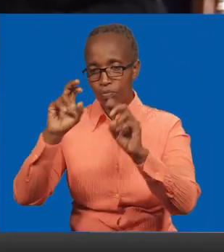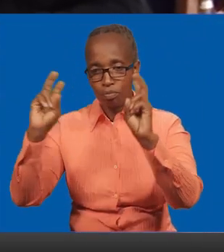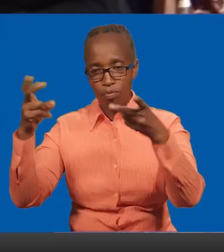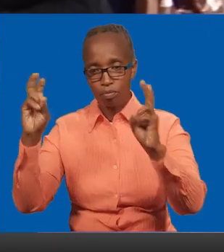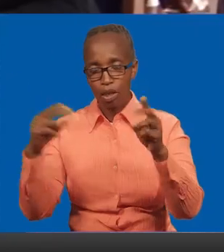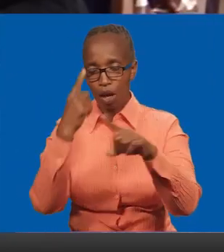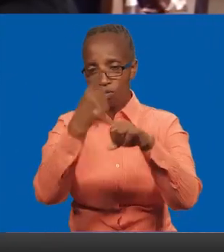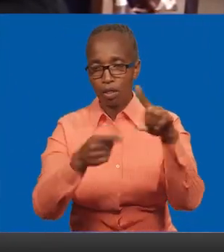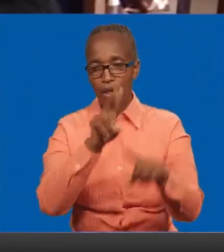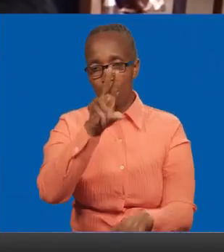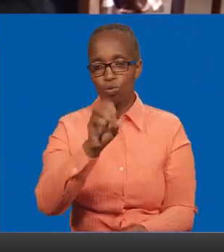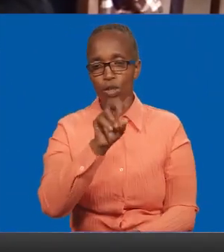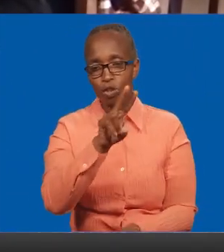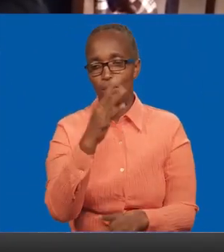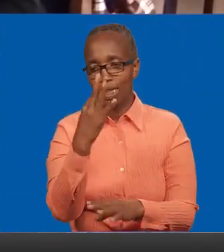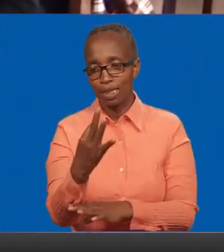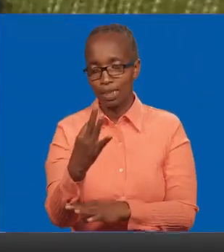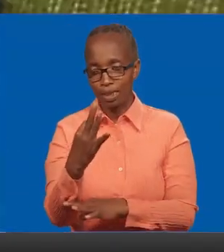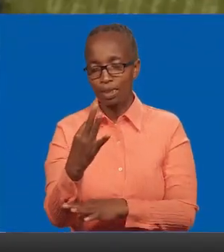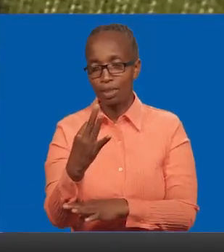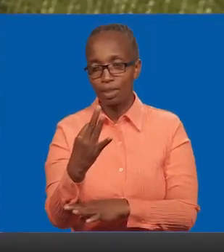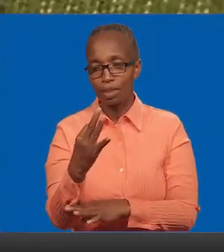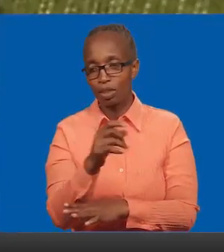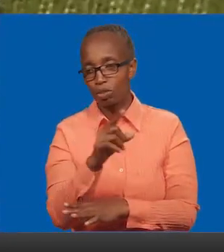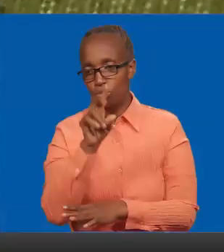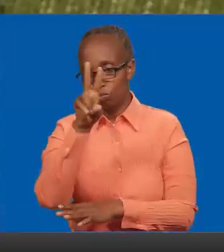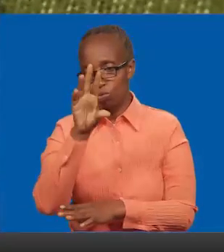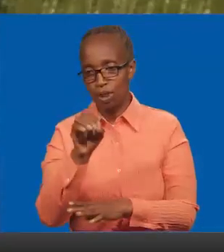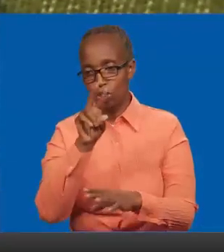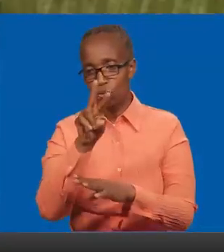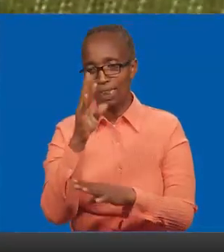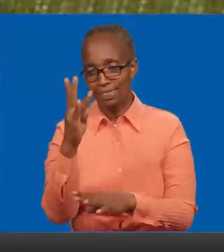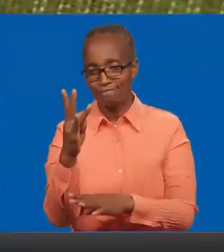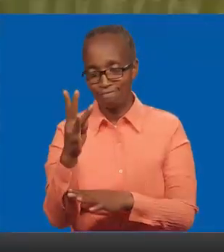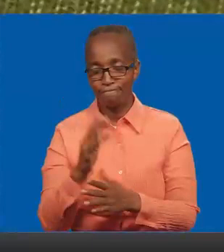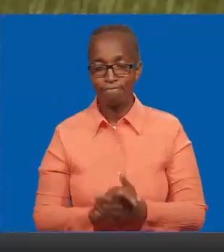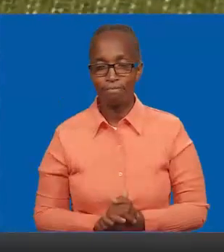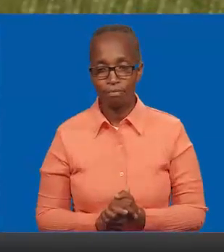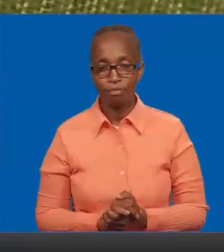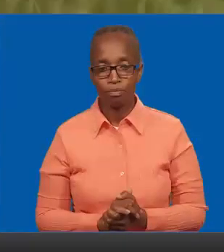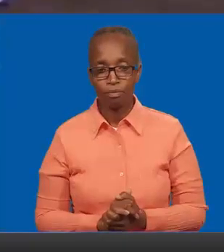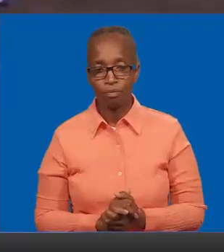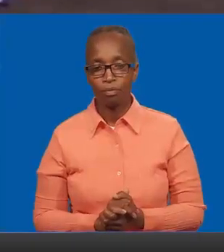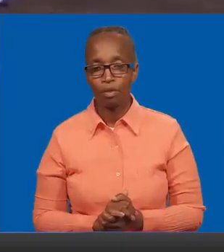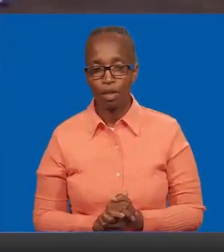lengo kuu la kongamano la wanawake mwaka 2023 na